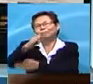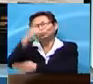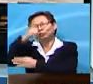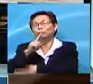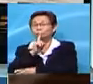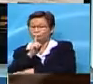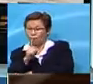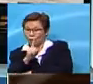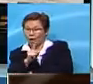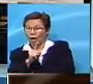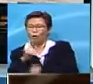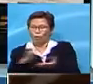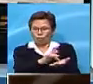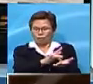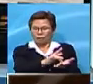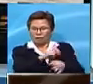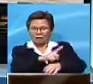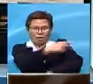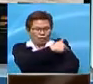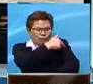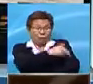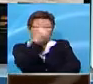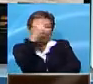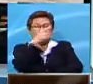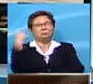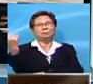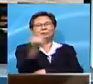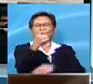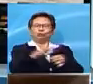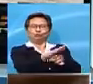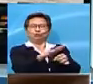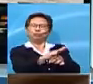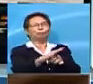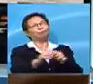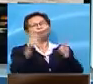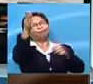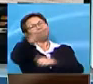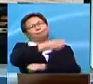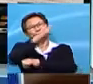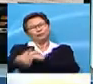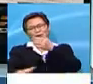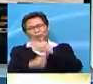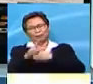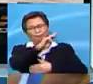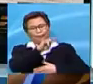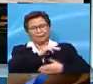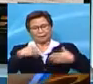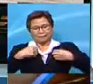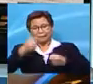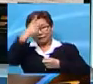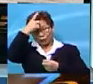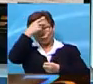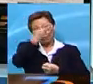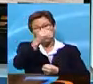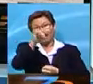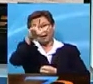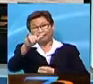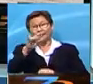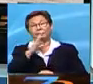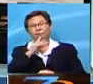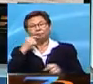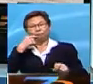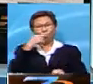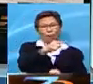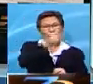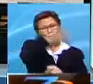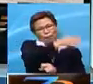bagi memastikan bekalan perubatan di Hospital Kerajaan sentiasa mencukupi. Timbalan Menteri Kesihatan Datuk Seri Dr. Hilmi Yahya berkata,